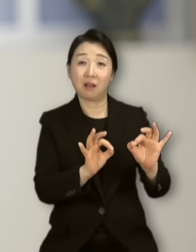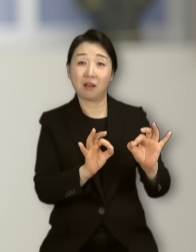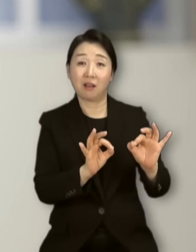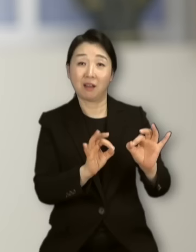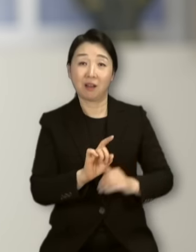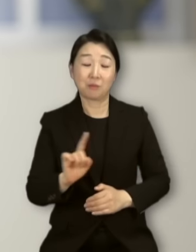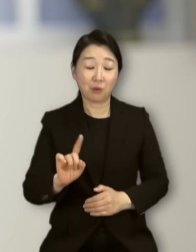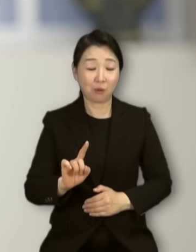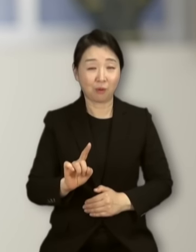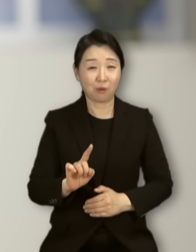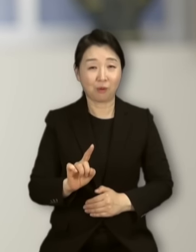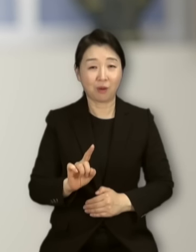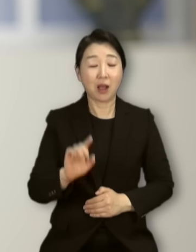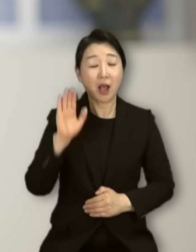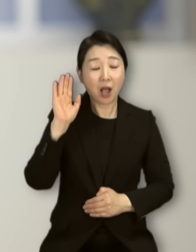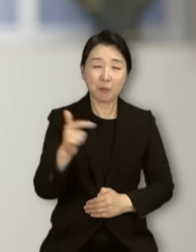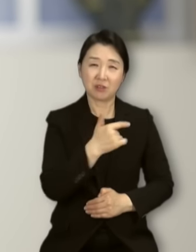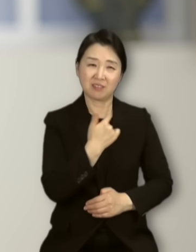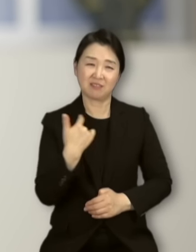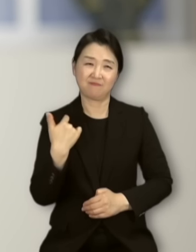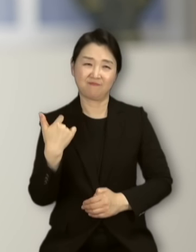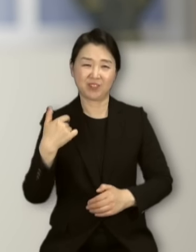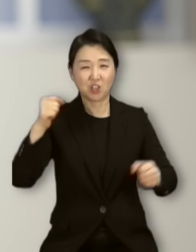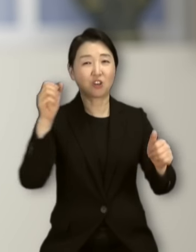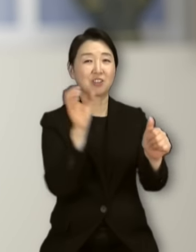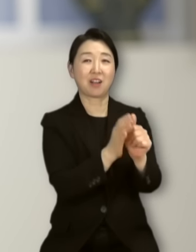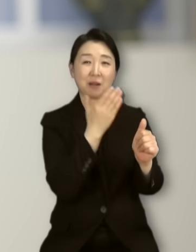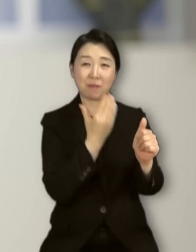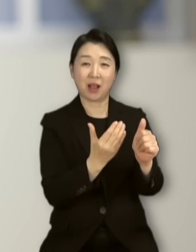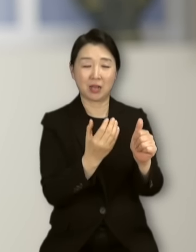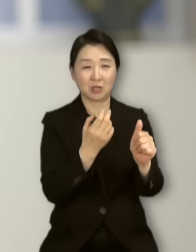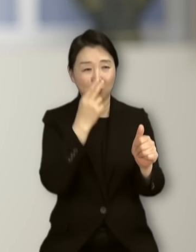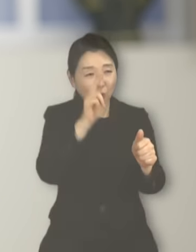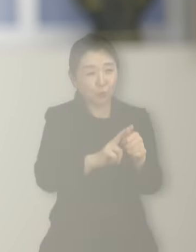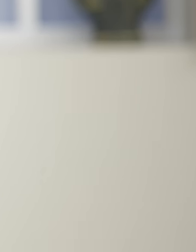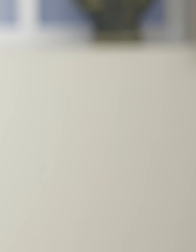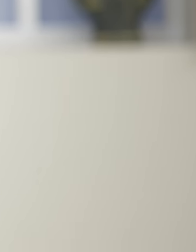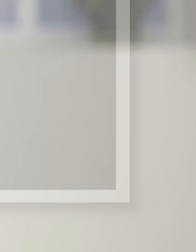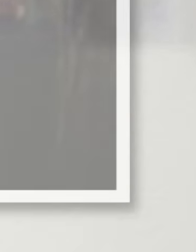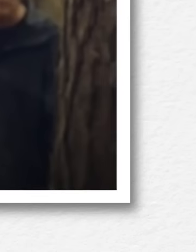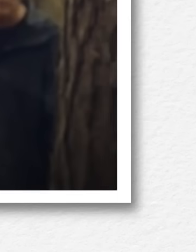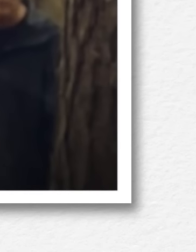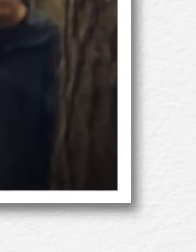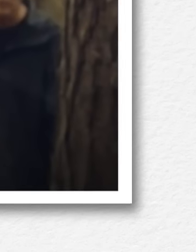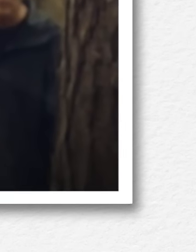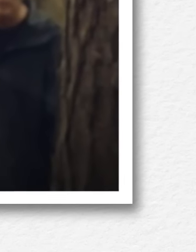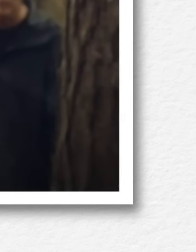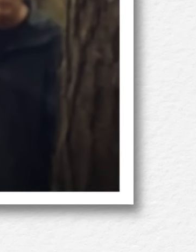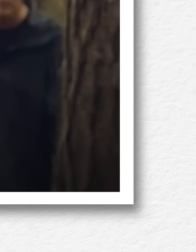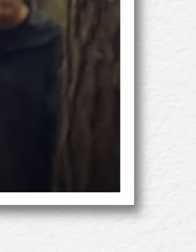역할들만 기대하시면 된다고 저는 생각을 하합니다 진짜 파이팅입니다